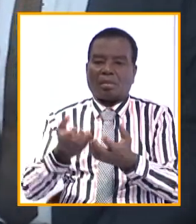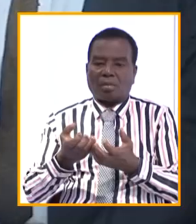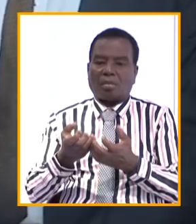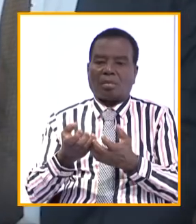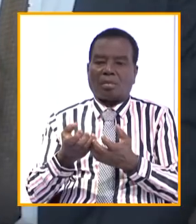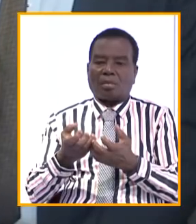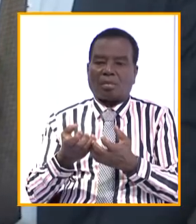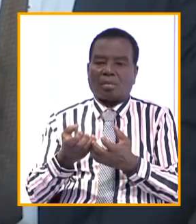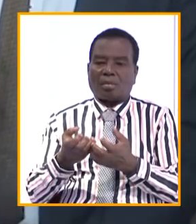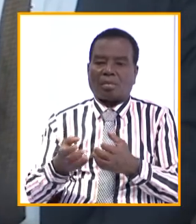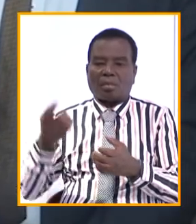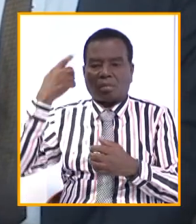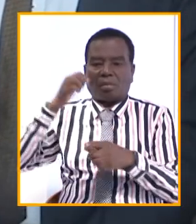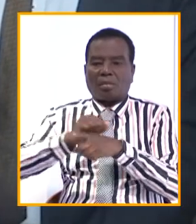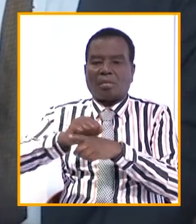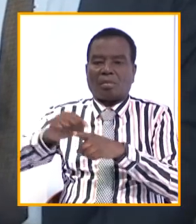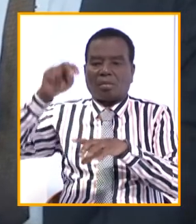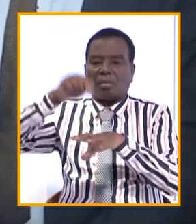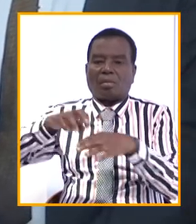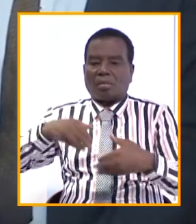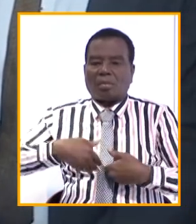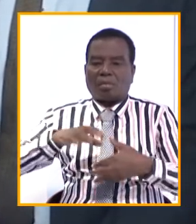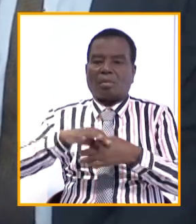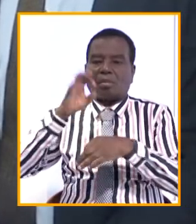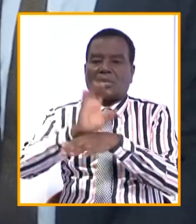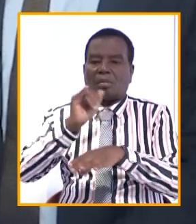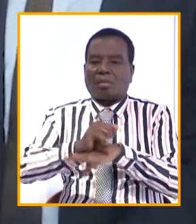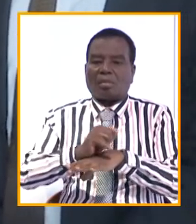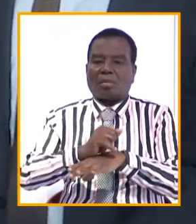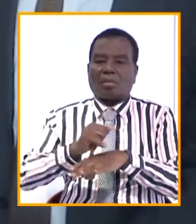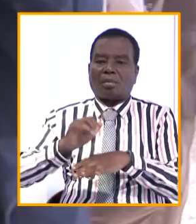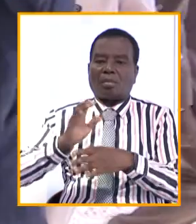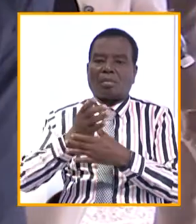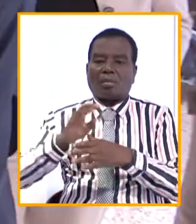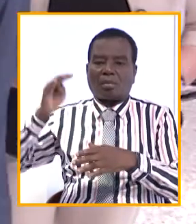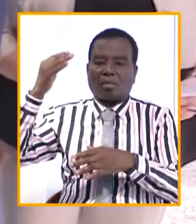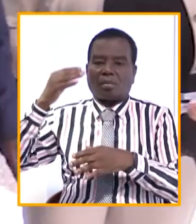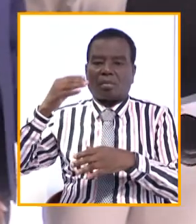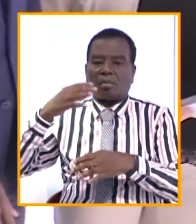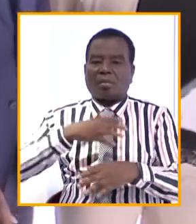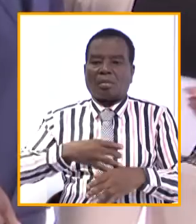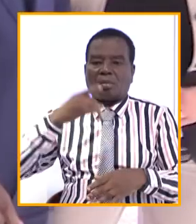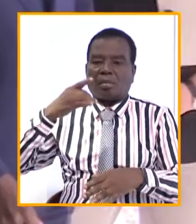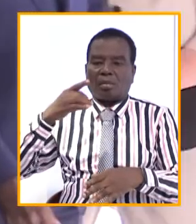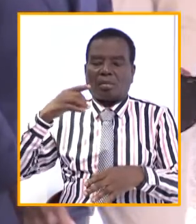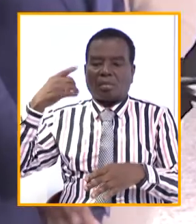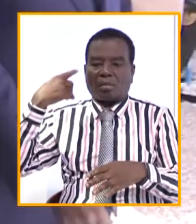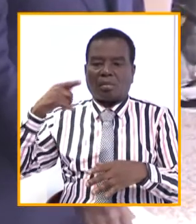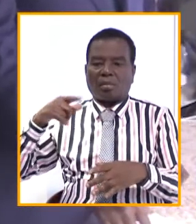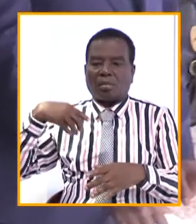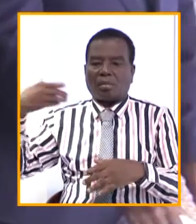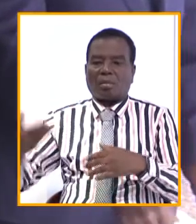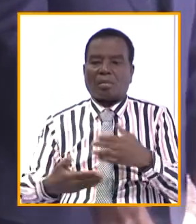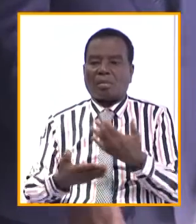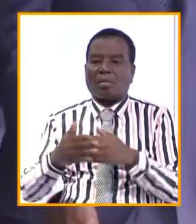sa place dans le cadre de la formation des jeunes en Côte d'Ivoire avec le ministère de l'Enseignement technique. La délégation du Parlement allemand a été reçue